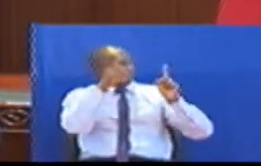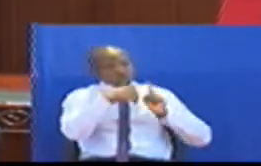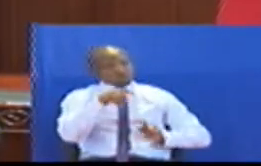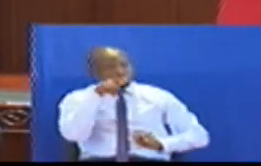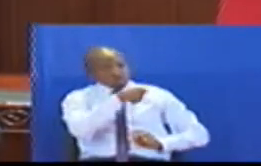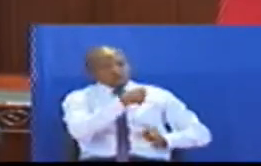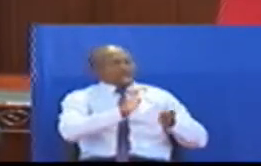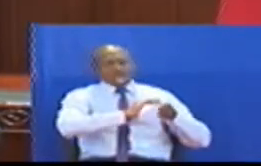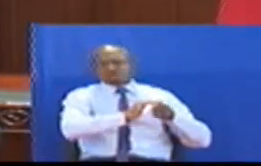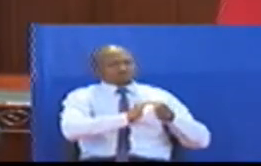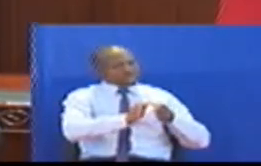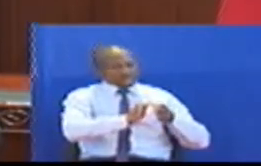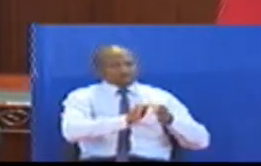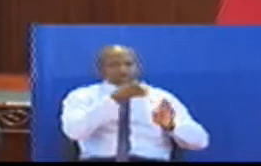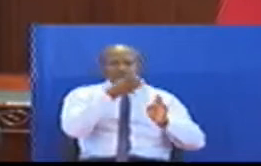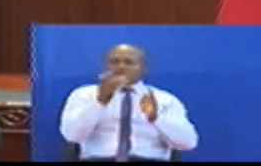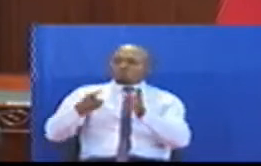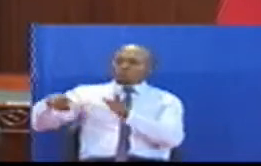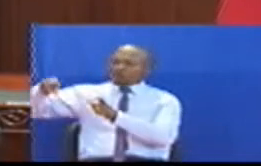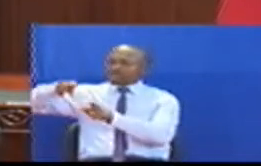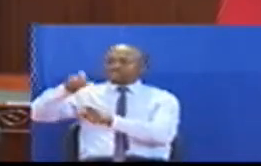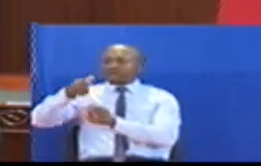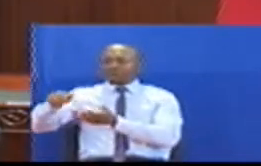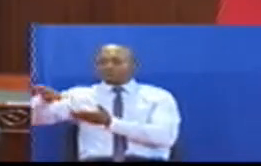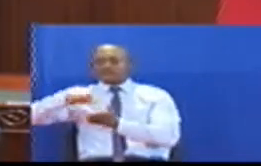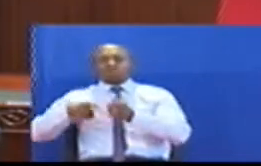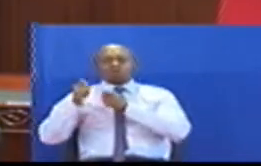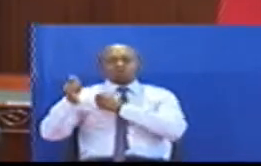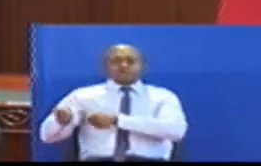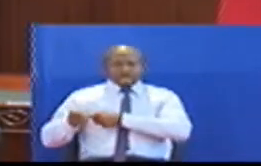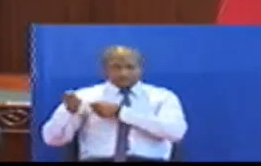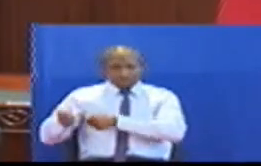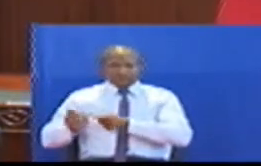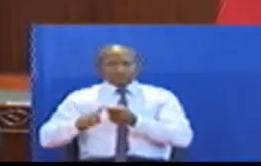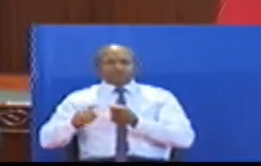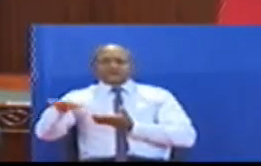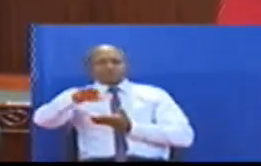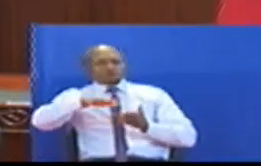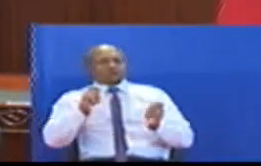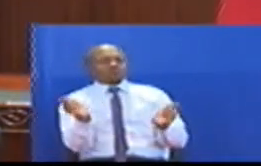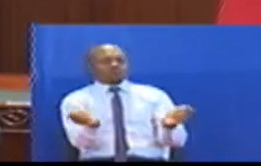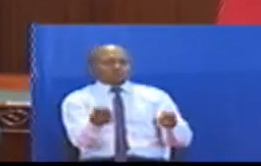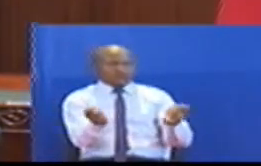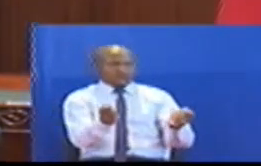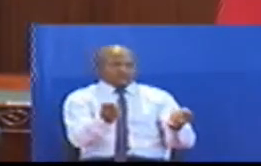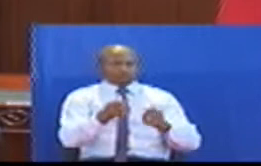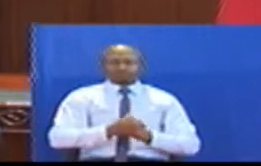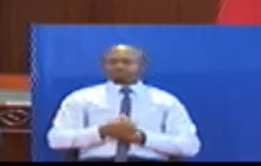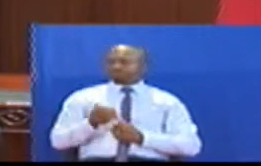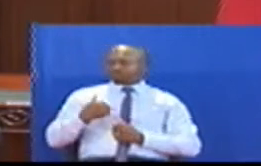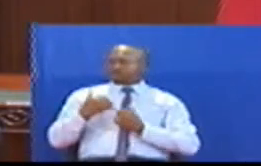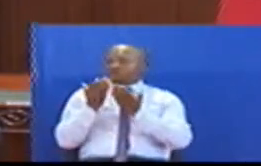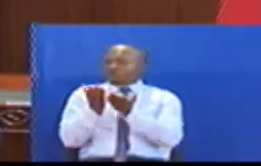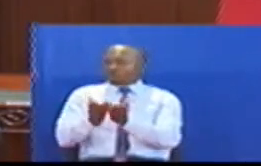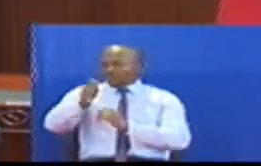ambayo hayatumiki sana, ili kuongezea wananchi maeneo ya kulima na maeneo ya ufugaji. Mimi nilikuwa namuomba